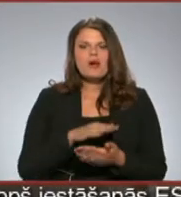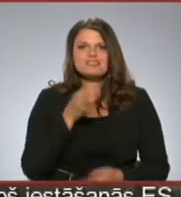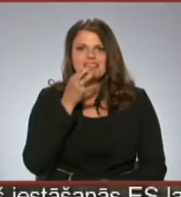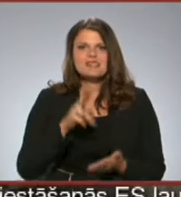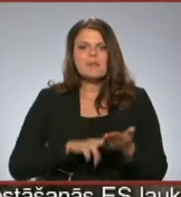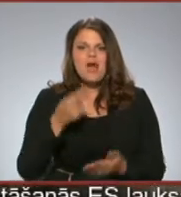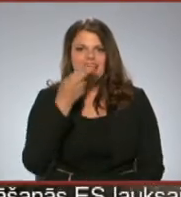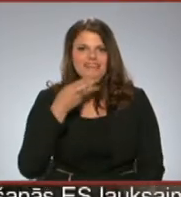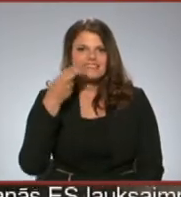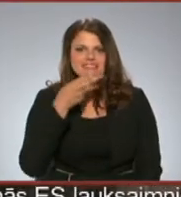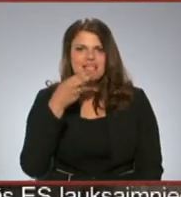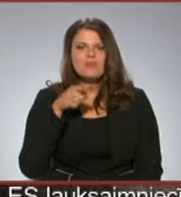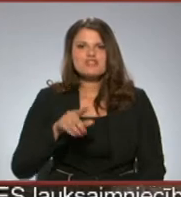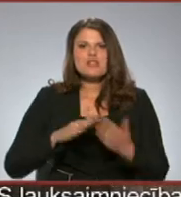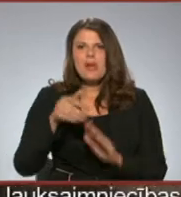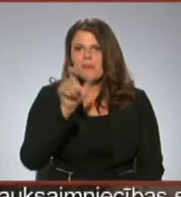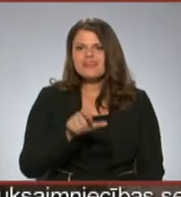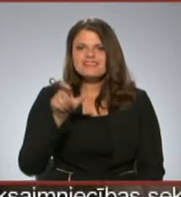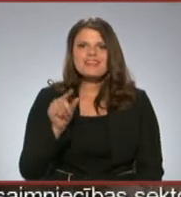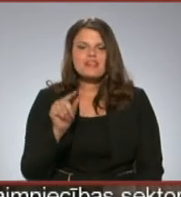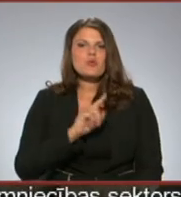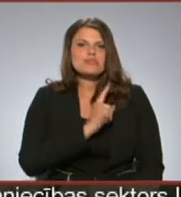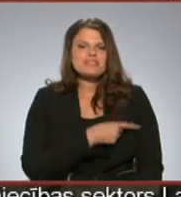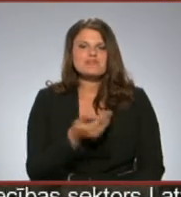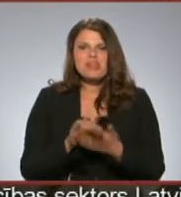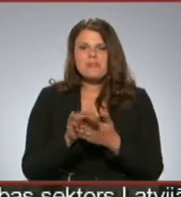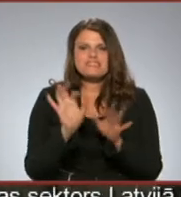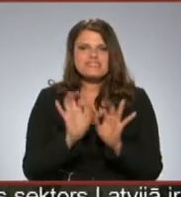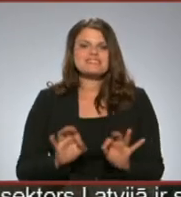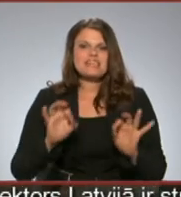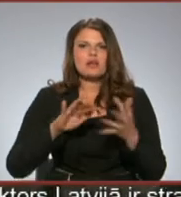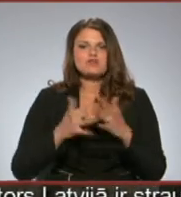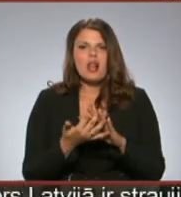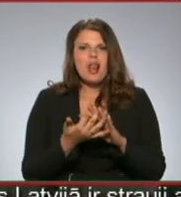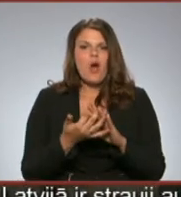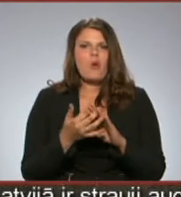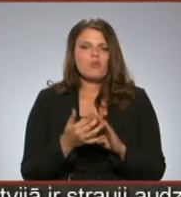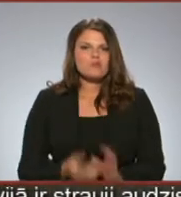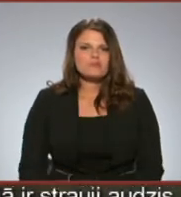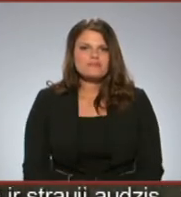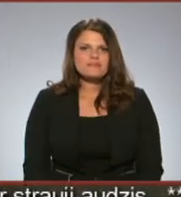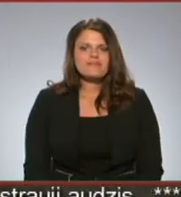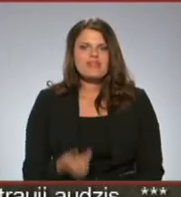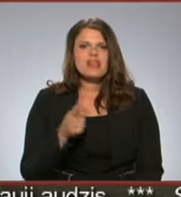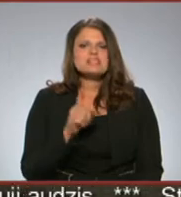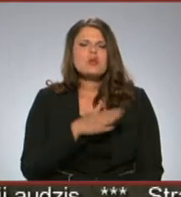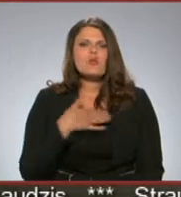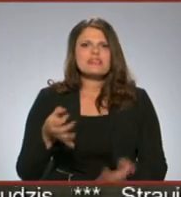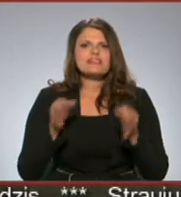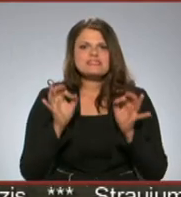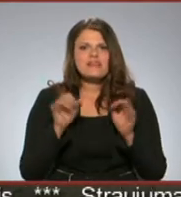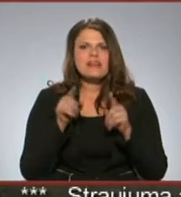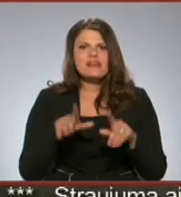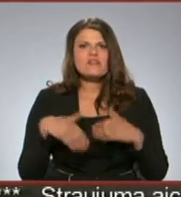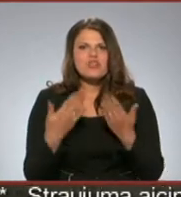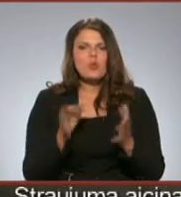parka saimniec, šeit pilsētniekiem kaut nedaudz ir iespēja iepazīt skaisto lauku idilli. Tas ļoti svarīgi, ka tev